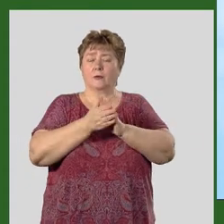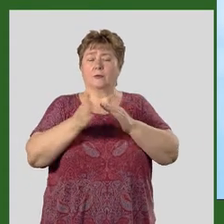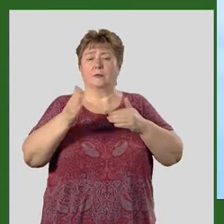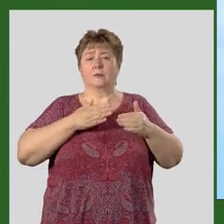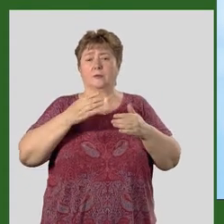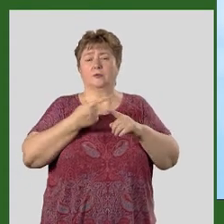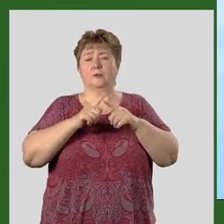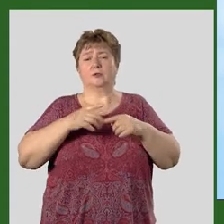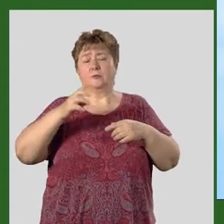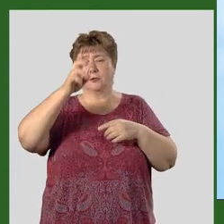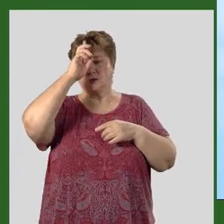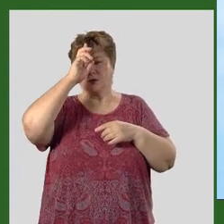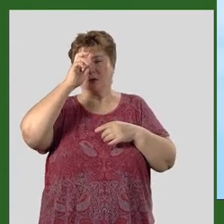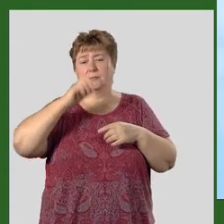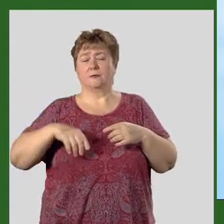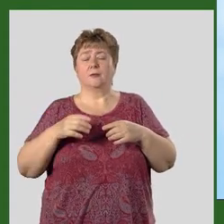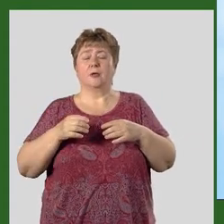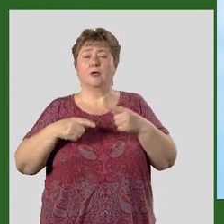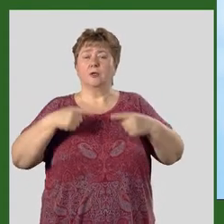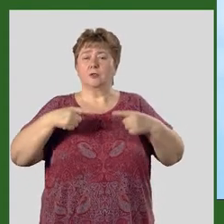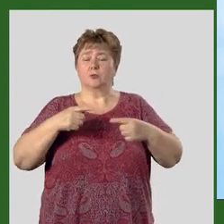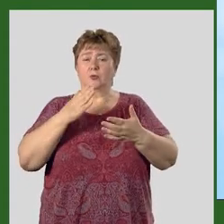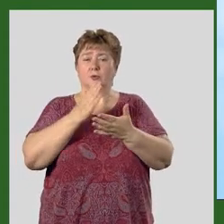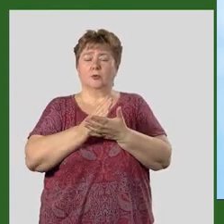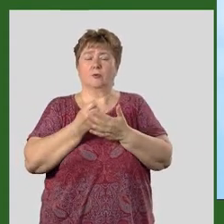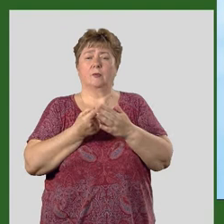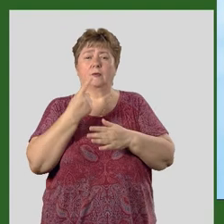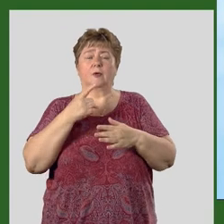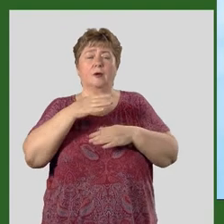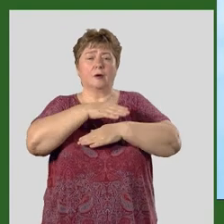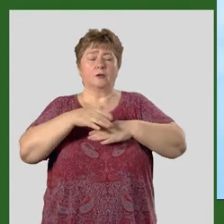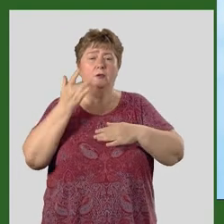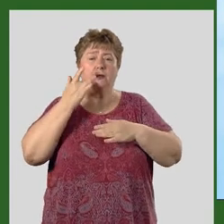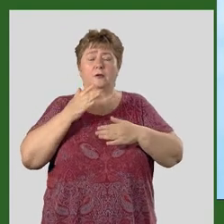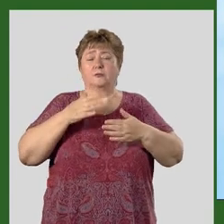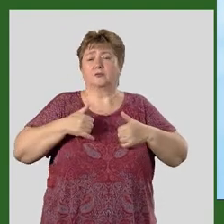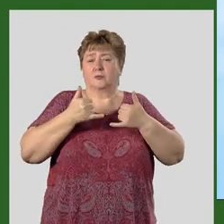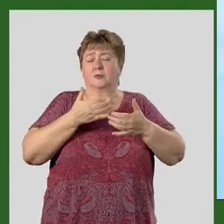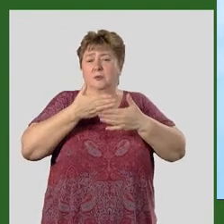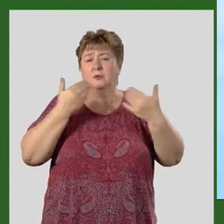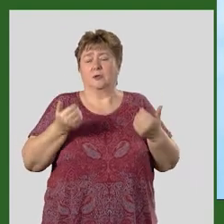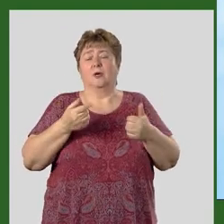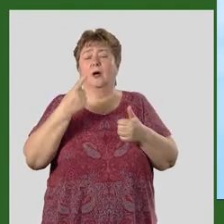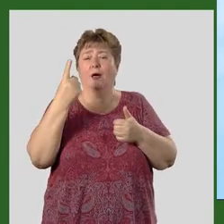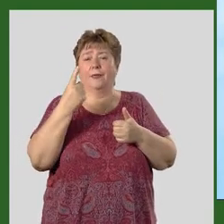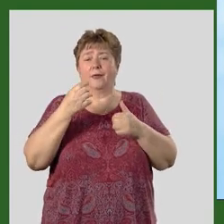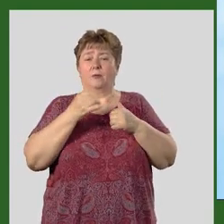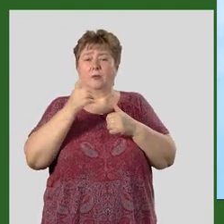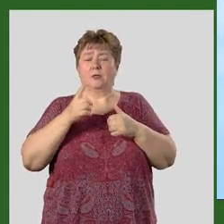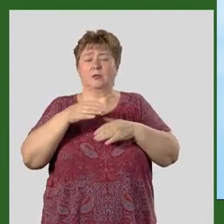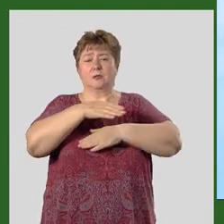между этими государствами. Спорными являются границы, которые не признаются хотя бы одним